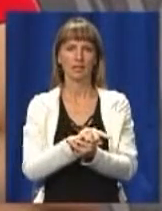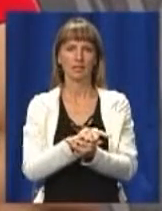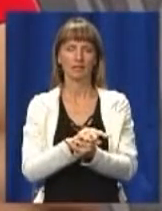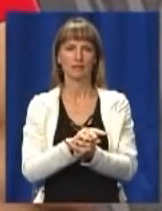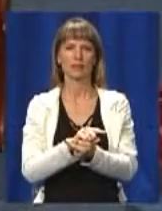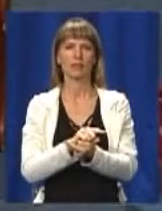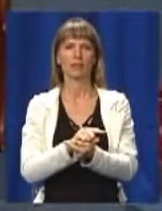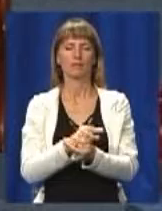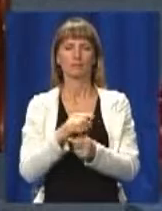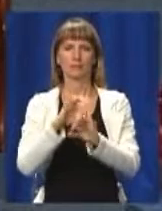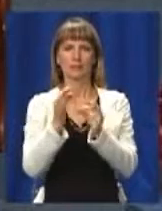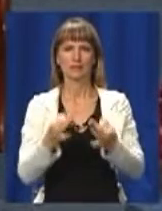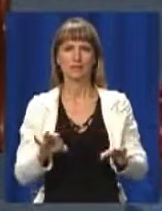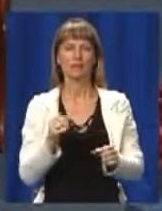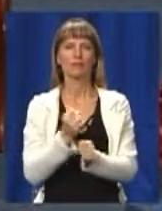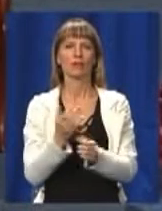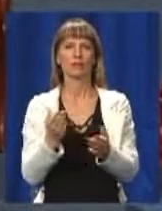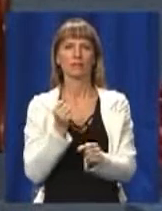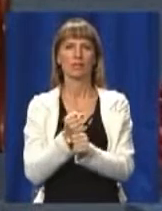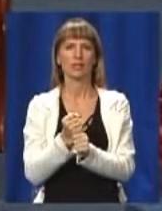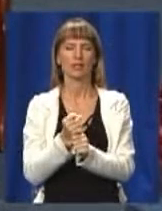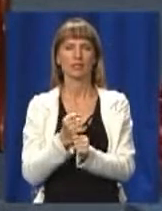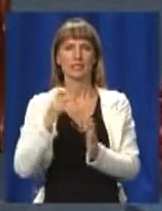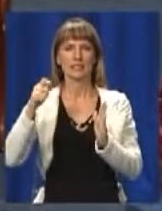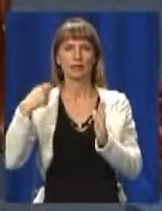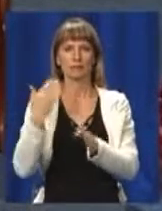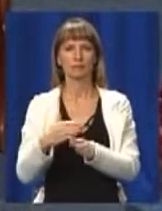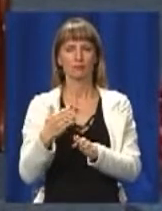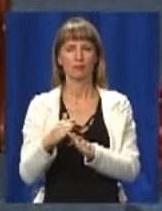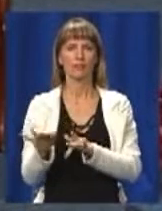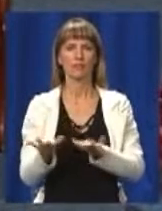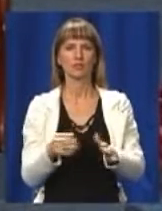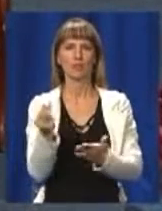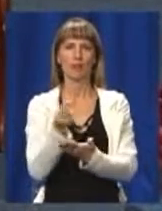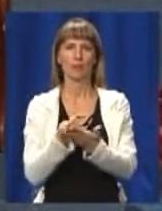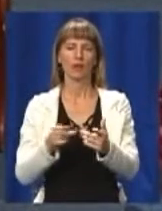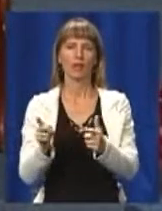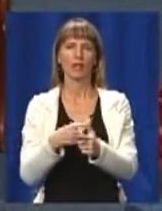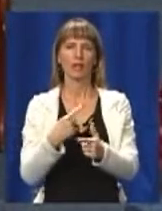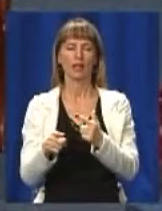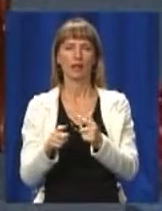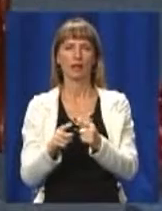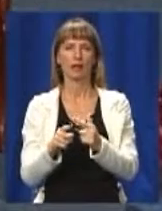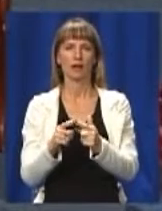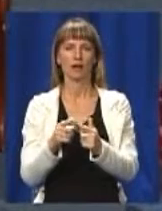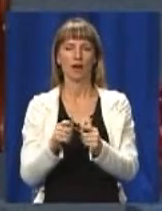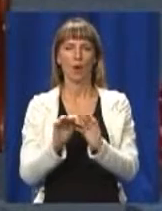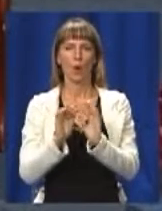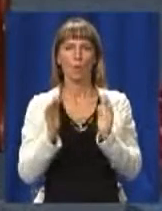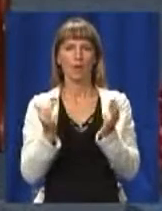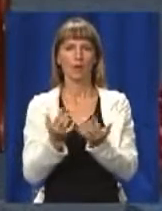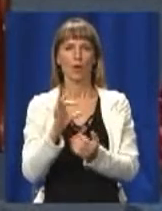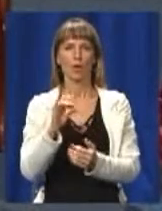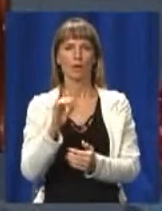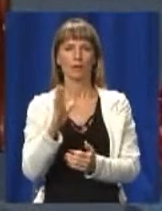вид кіномистецтва, твори якого створюються шляхом зйомки послідовних фаз руху, намальованих або об'ємних об'єктів. Тобто, насправді, дійсно, воно